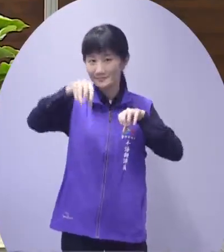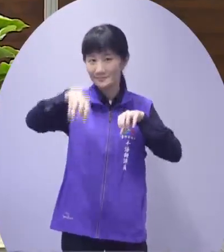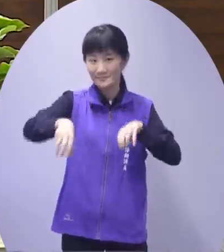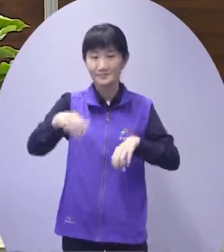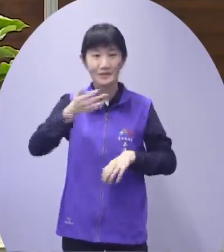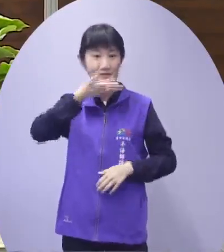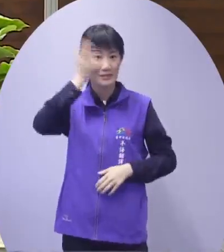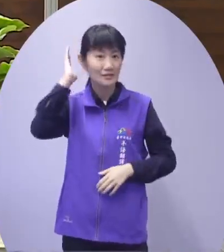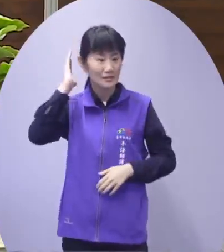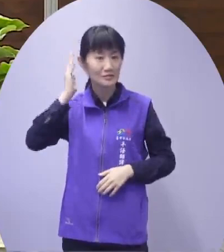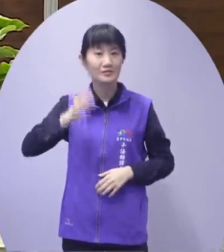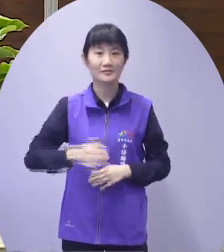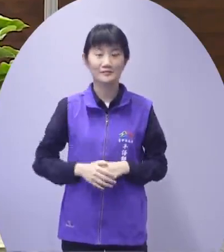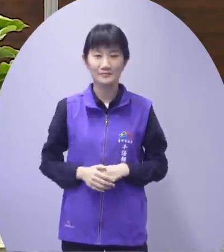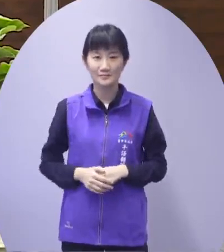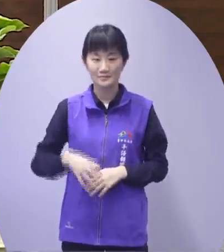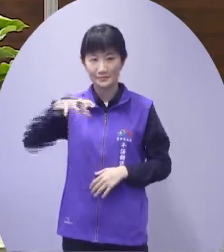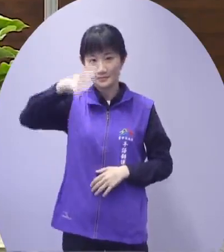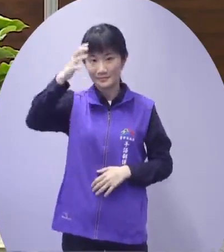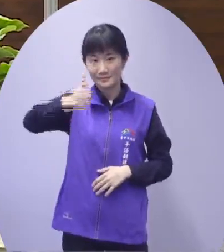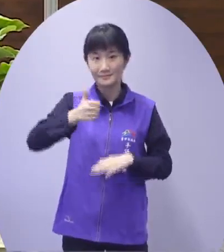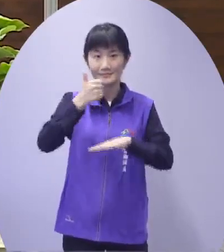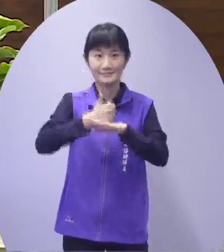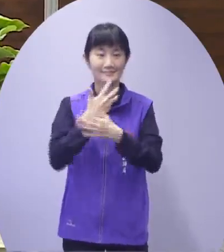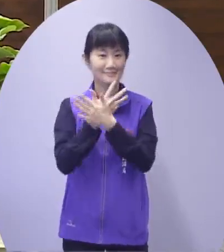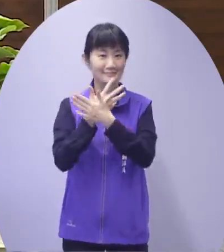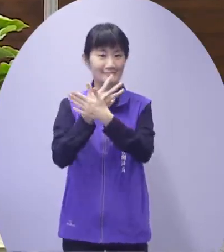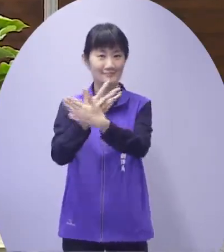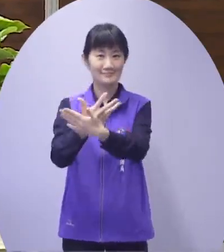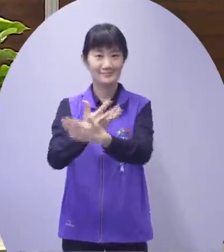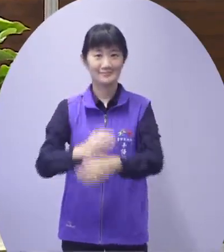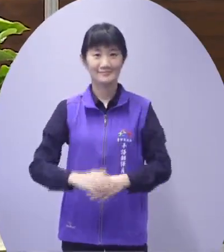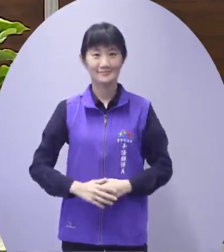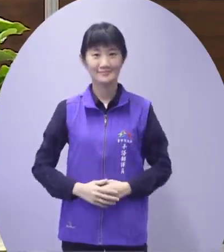陈俊用巡官兼所长。